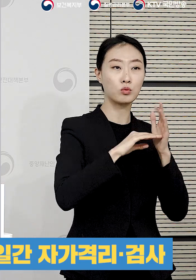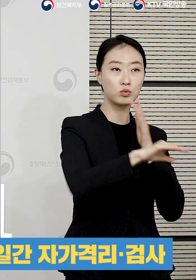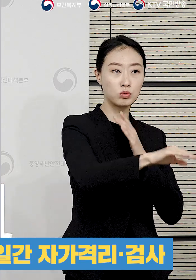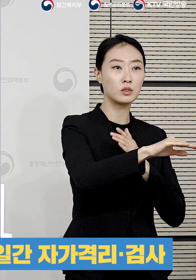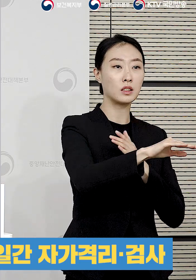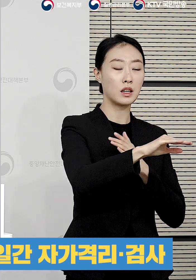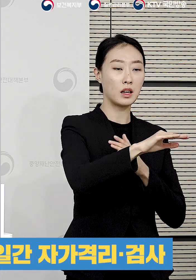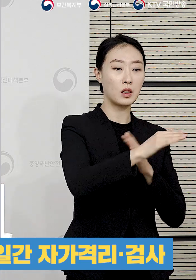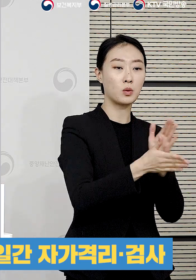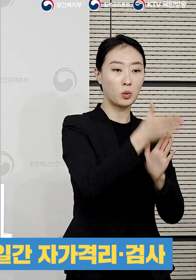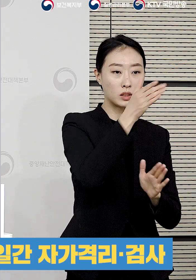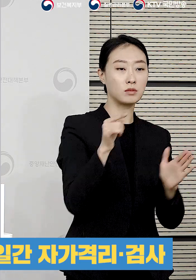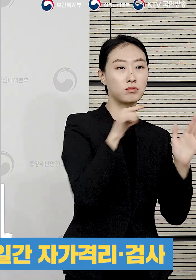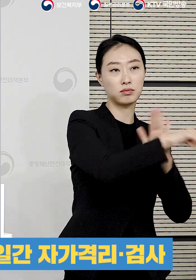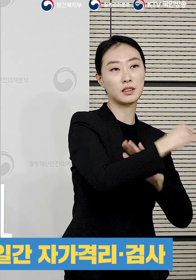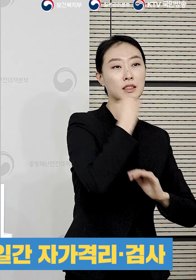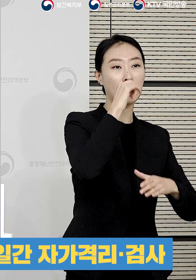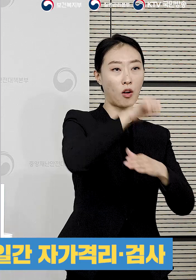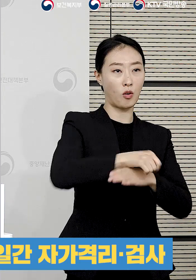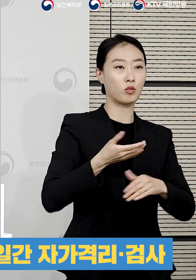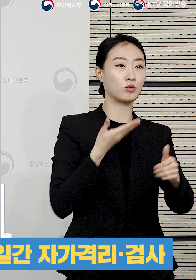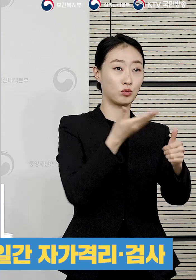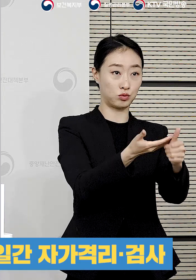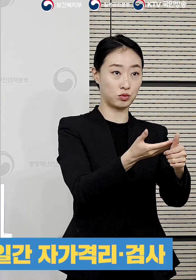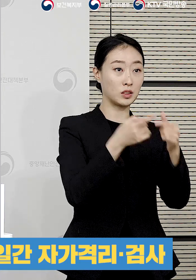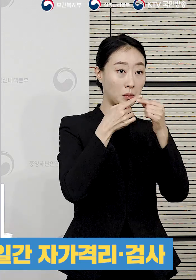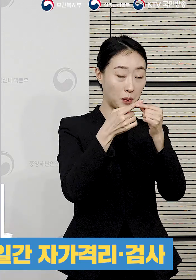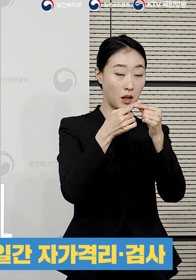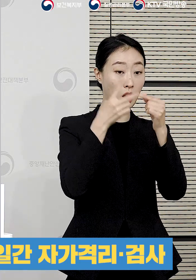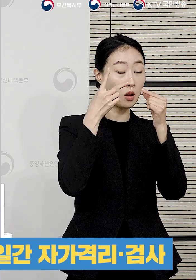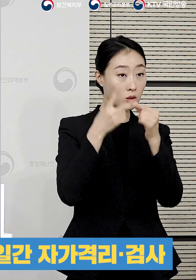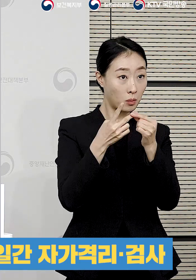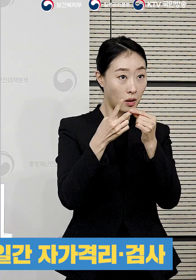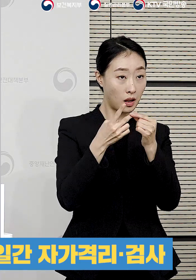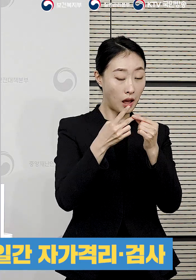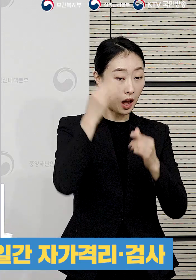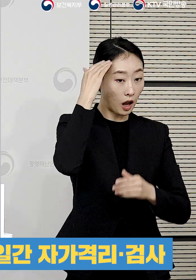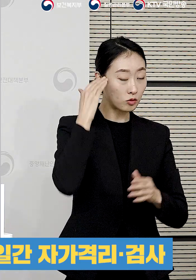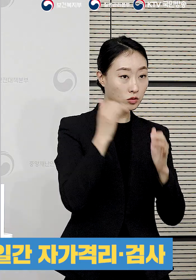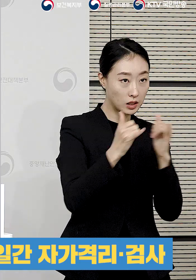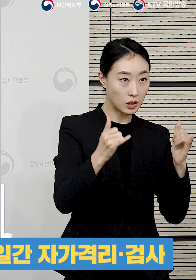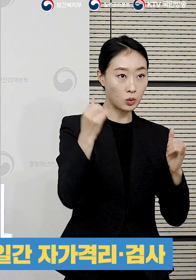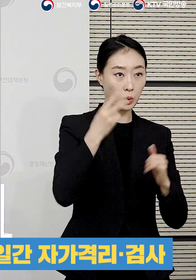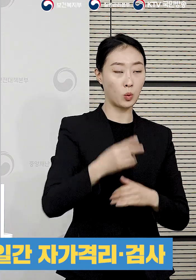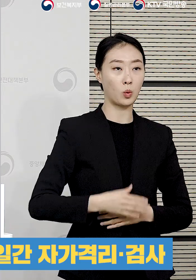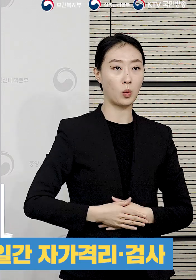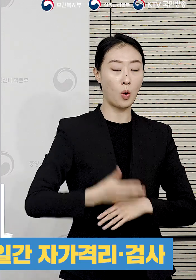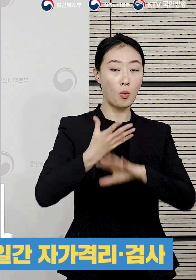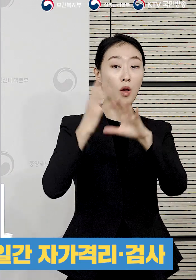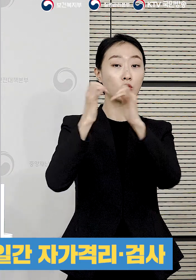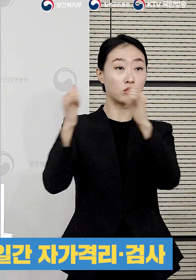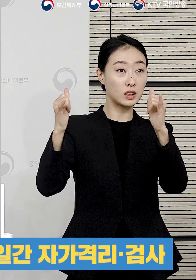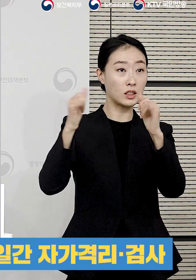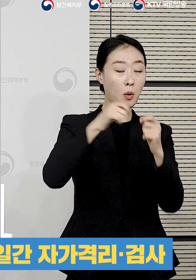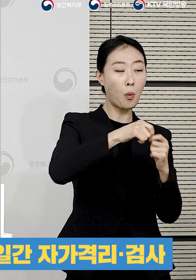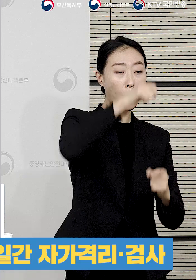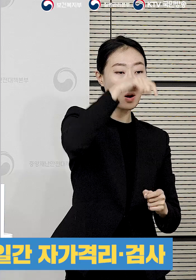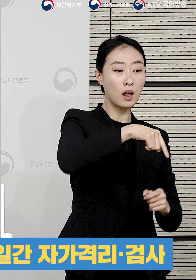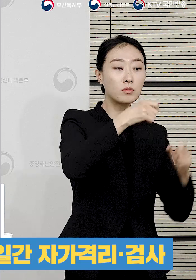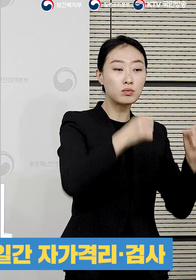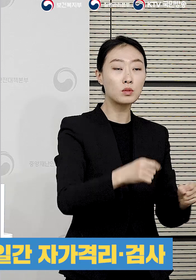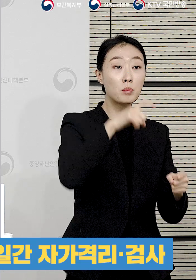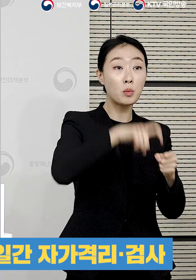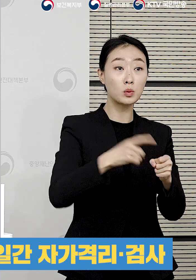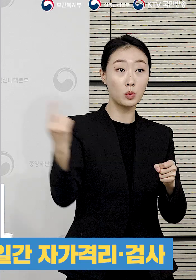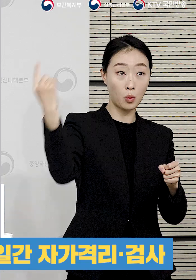국내로 들어오게끔 하겠다라고 하는 게 첫 번째 조치가 되는 거고요. 두 번째 내국인과 장기 체류를 목적으로 우리나라에